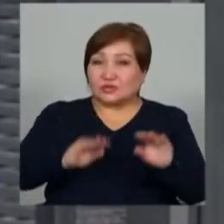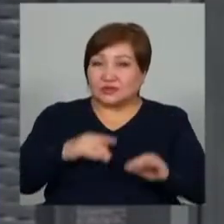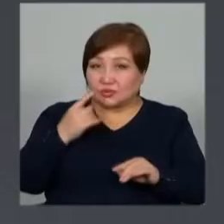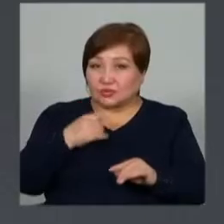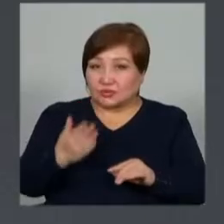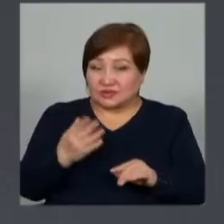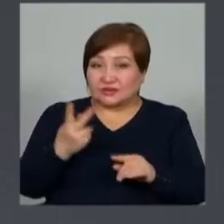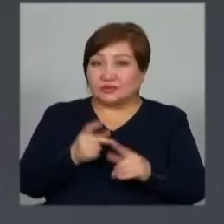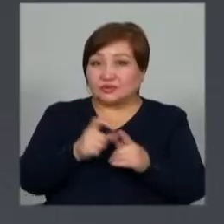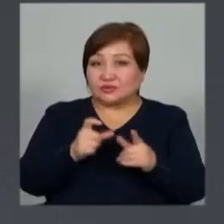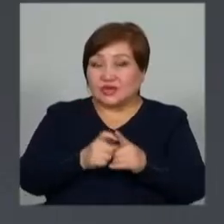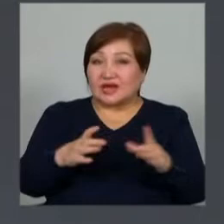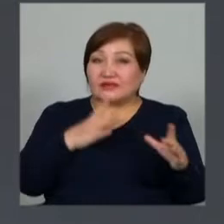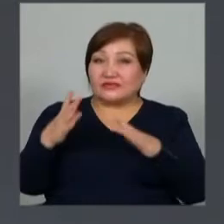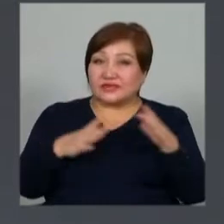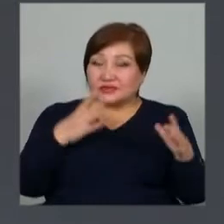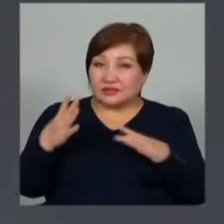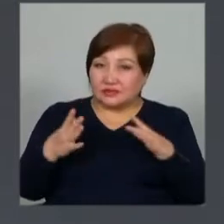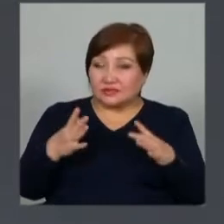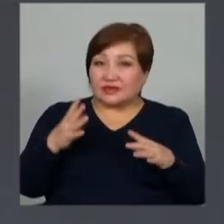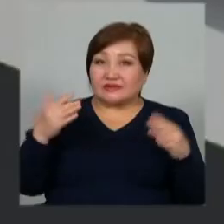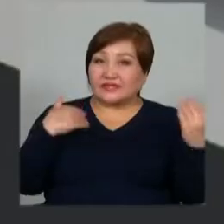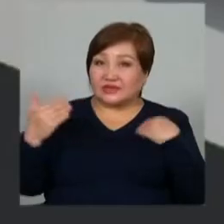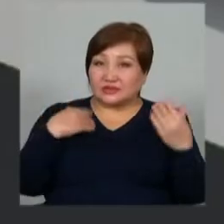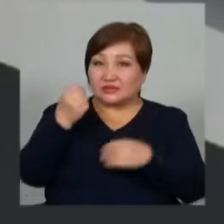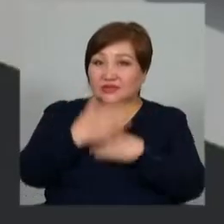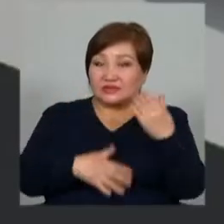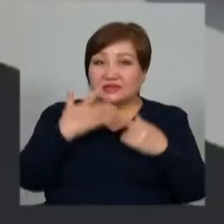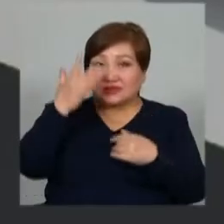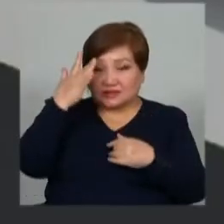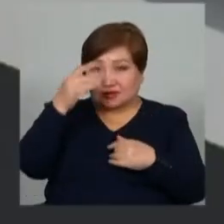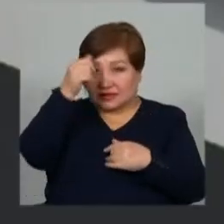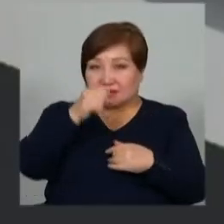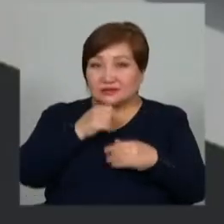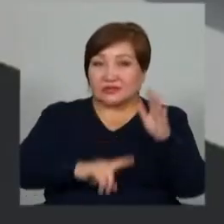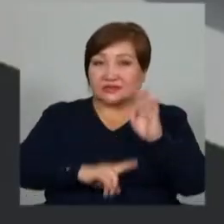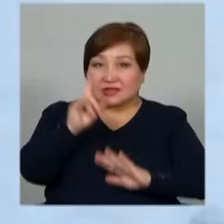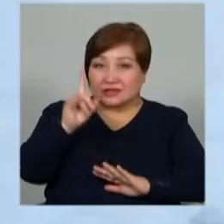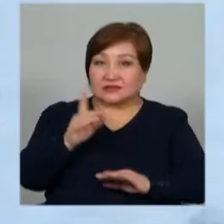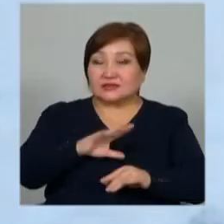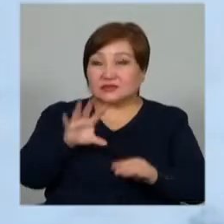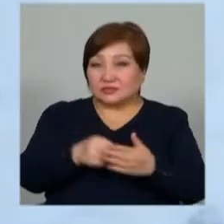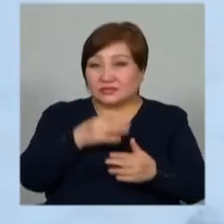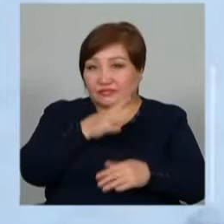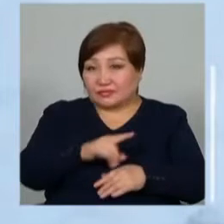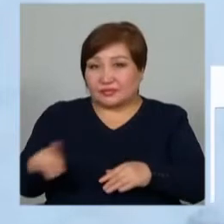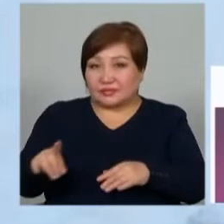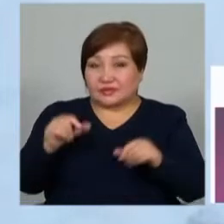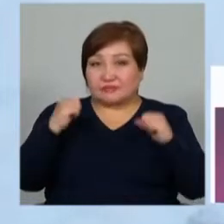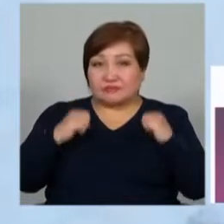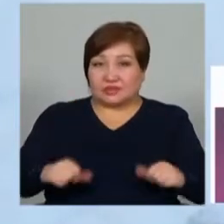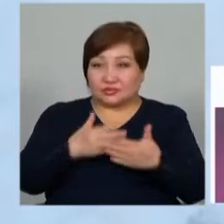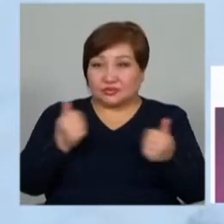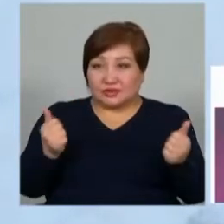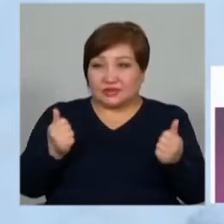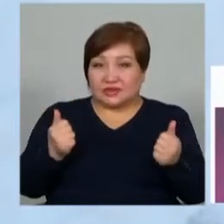сөзінше, фитнес орталықтың құрылысы өткен жылдың жаз айында басталған. Содан бері тыныштық жоқ дейді. Баламен сабақ оқуға мүмкін